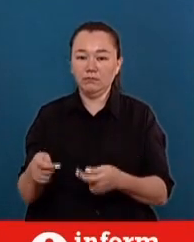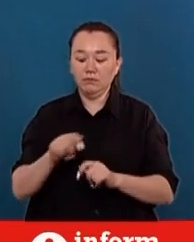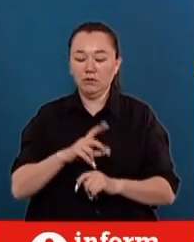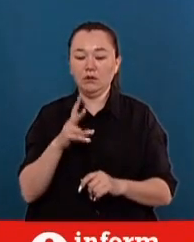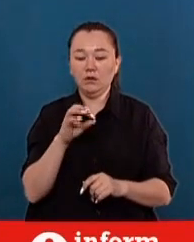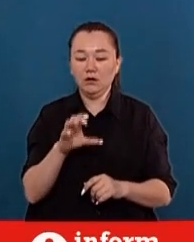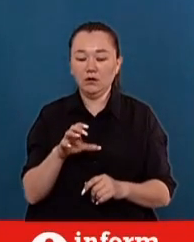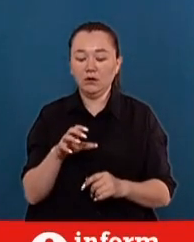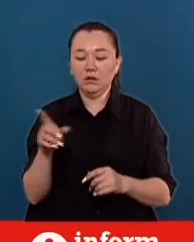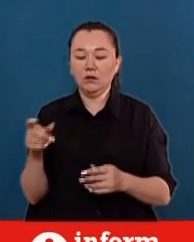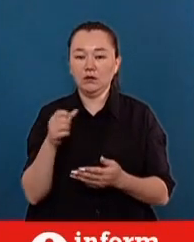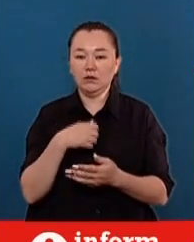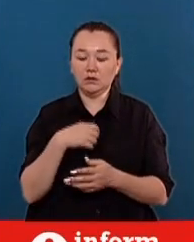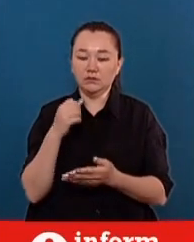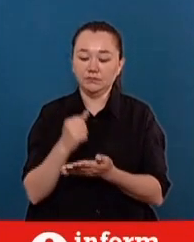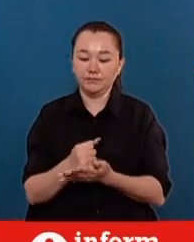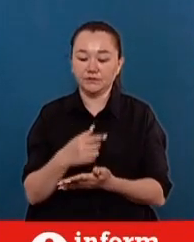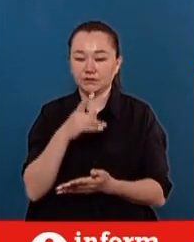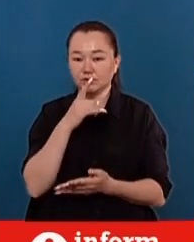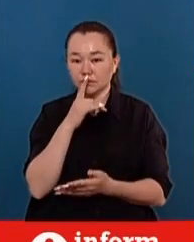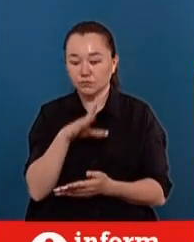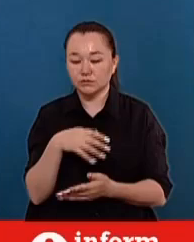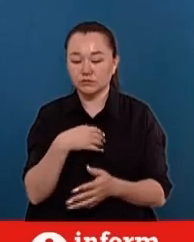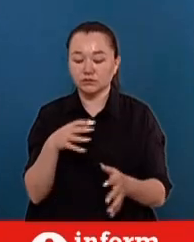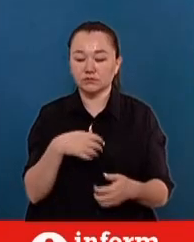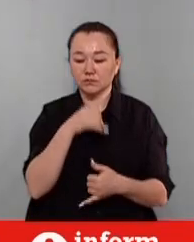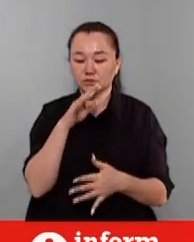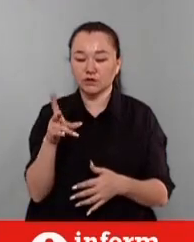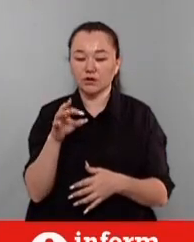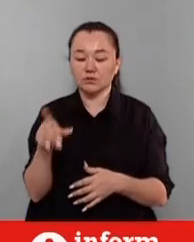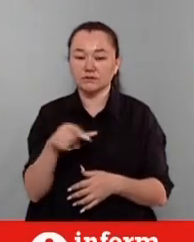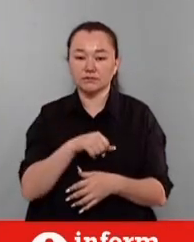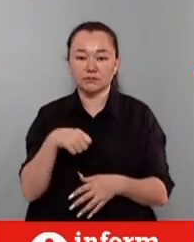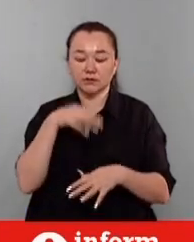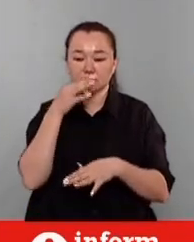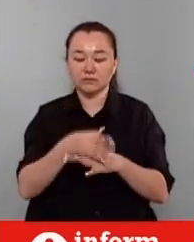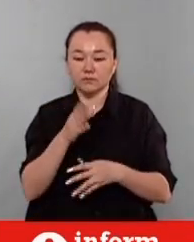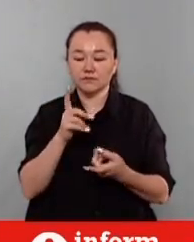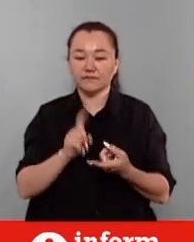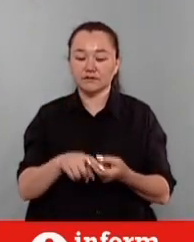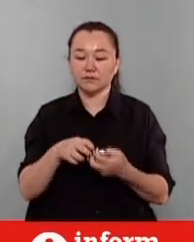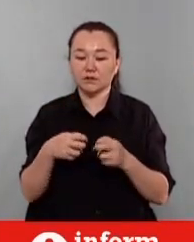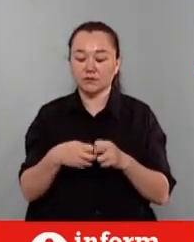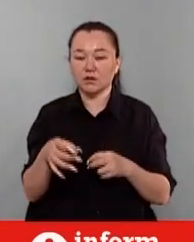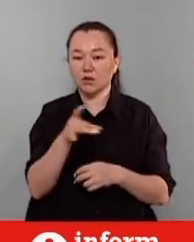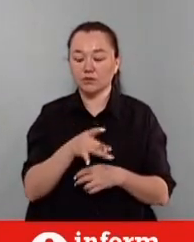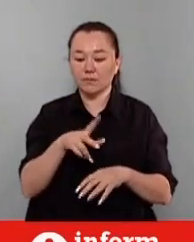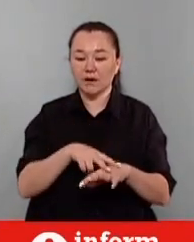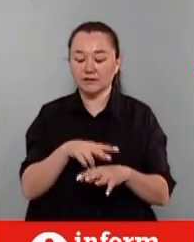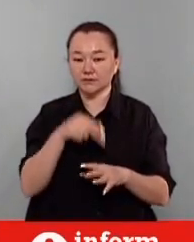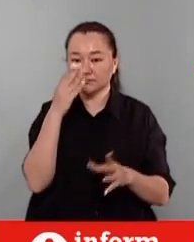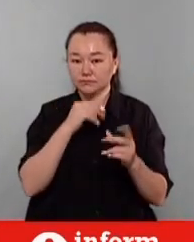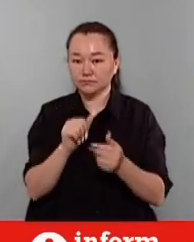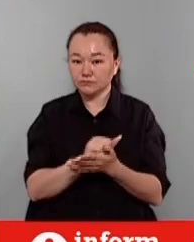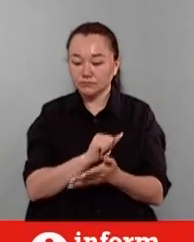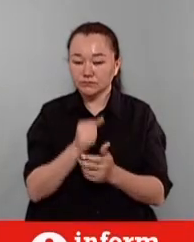оны заставить ете алмаймын. Ол нотарис сол үшін өздері жауап береді. Осы мәселеге байланысты қазір аудандық полиция жалған құжат